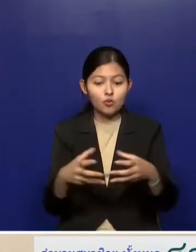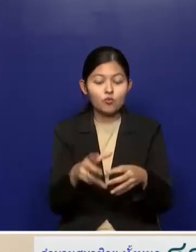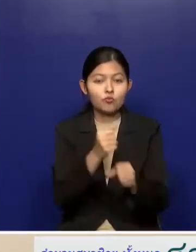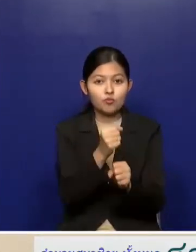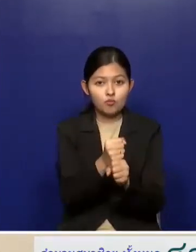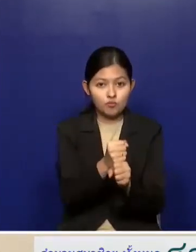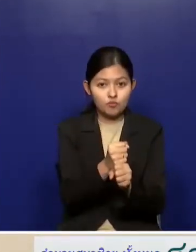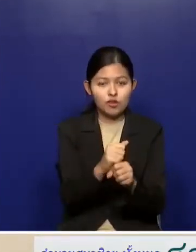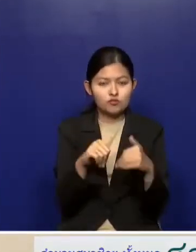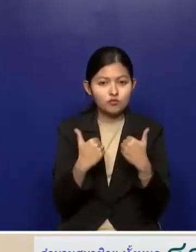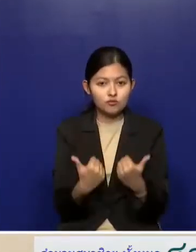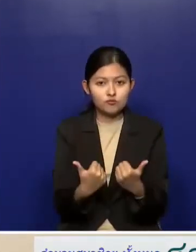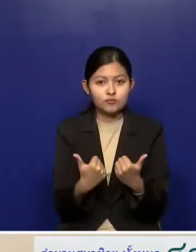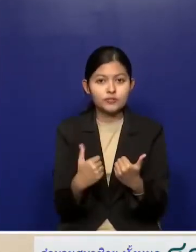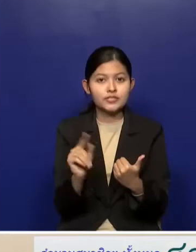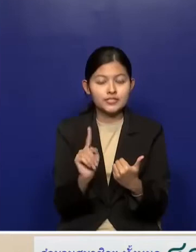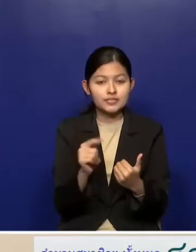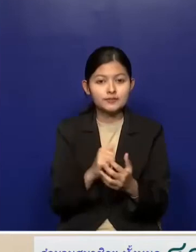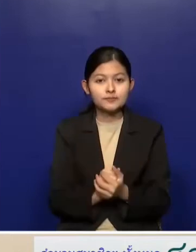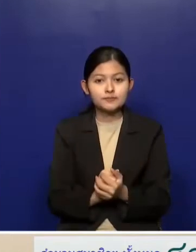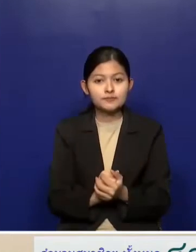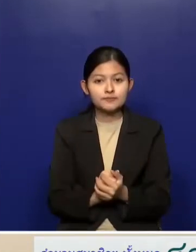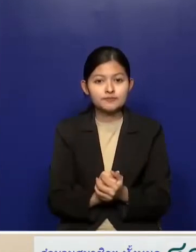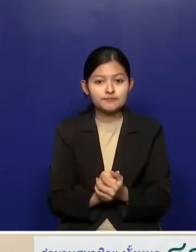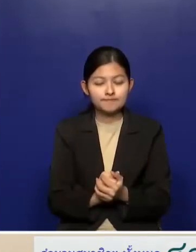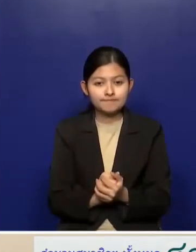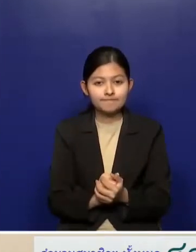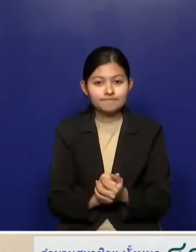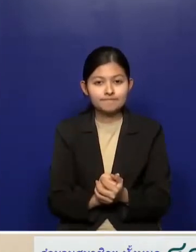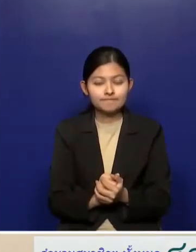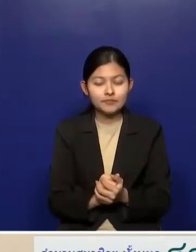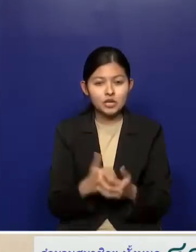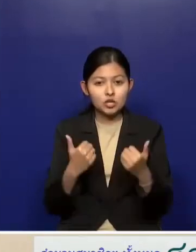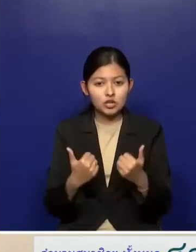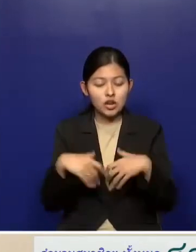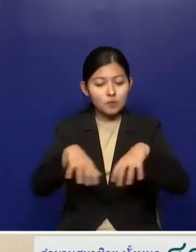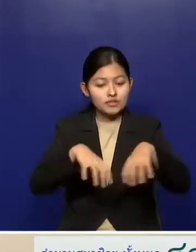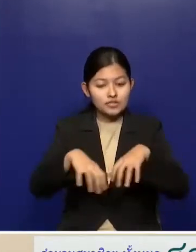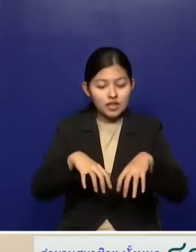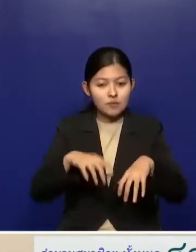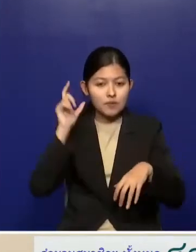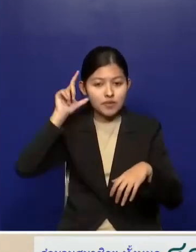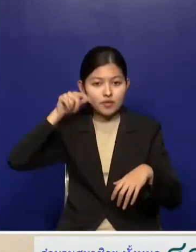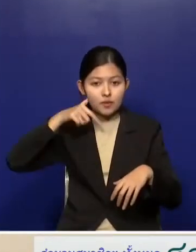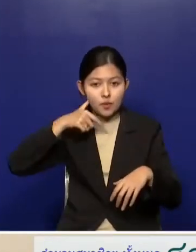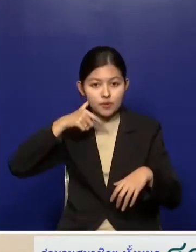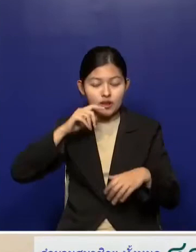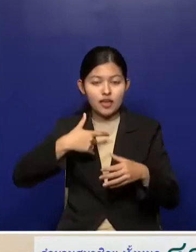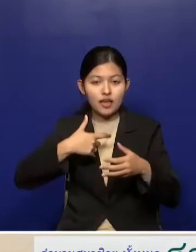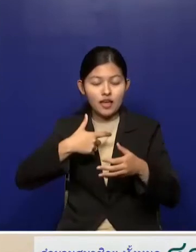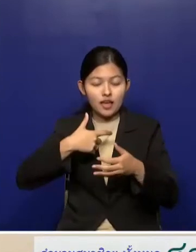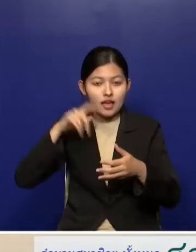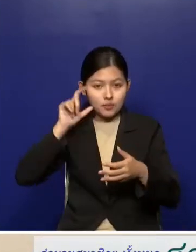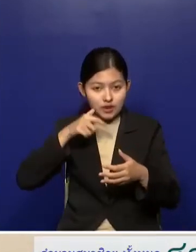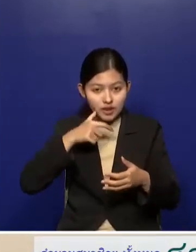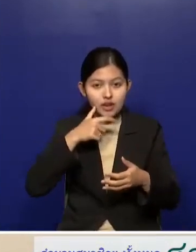ัจดการน้ปัจจบันนี้เนี่นอกจากเราจะมี Policymakerเรามี Operatorซึ่มีมานานแล้ว 30 หนวย